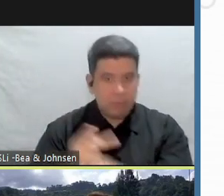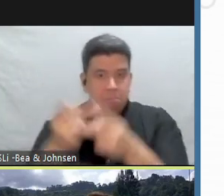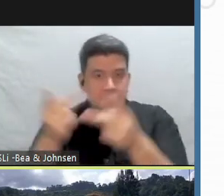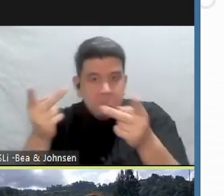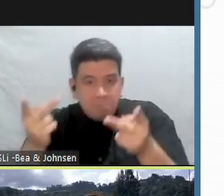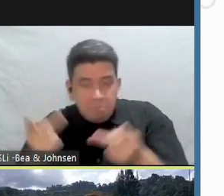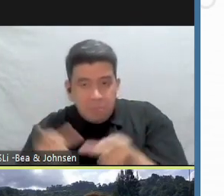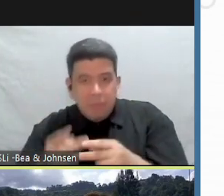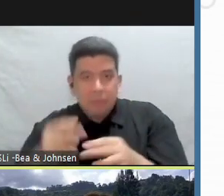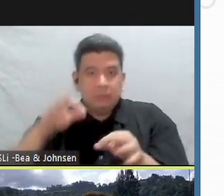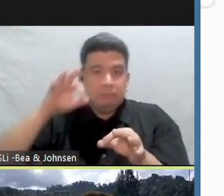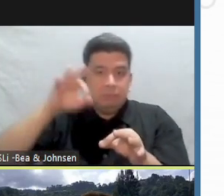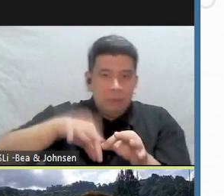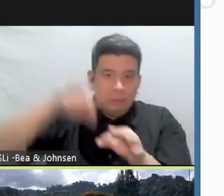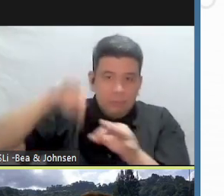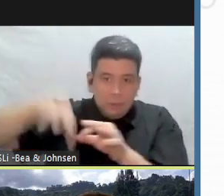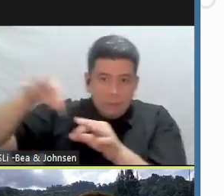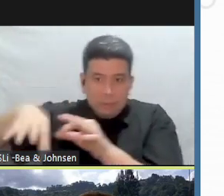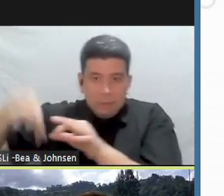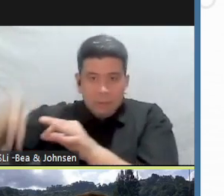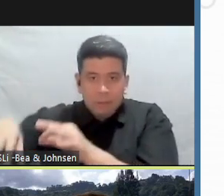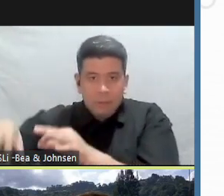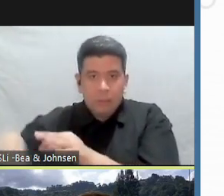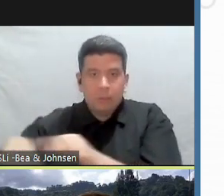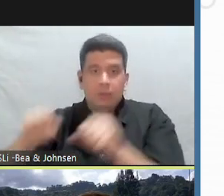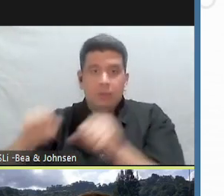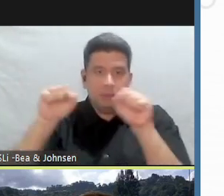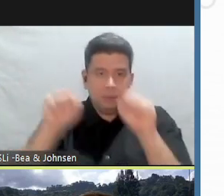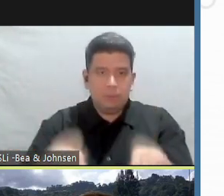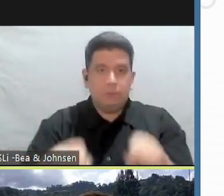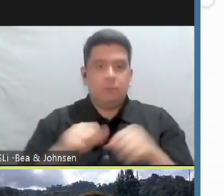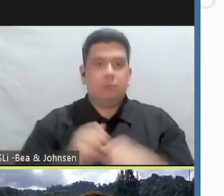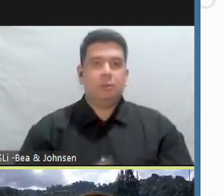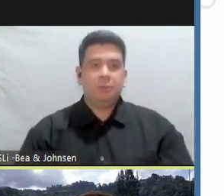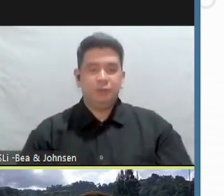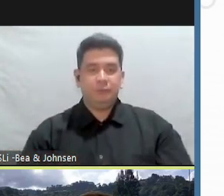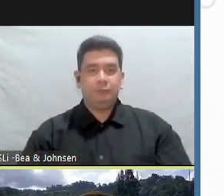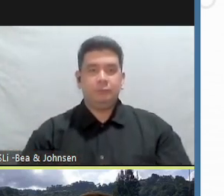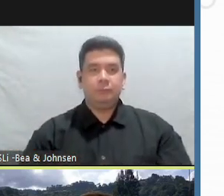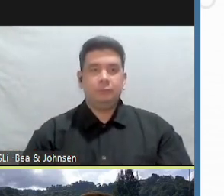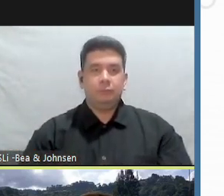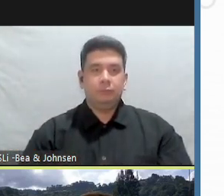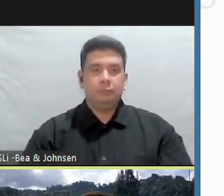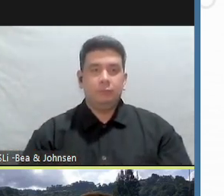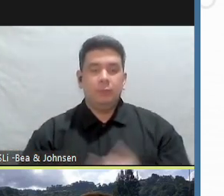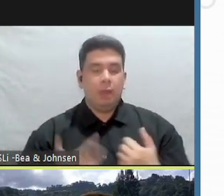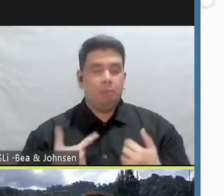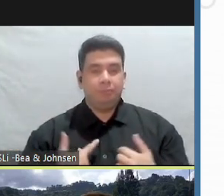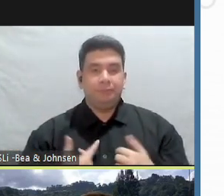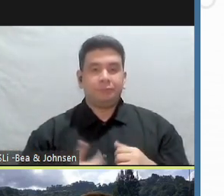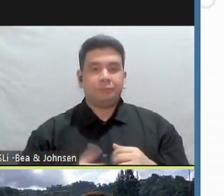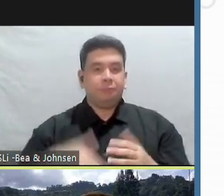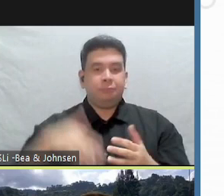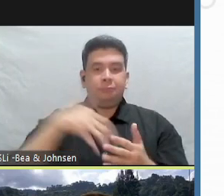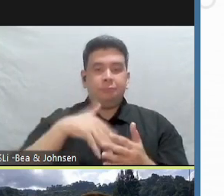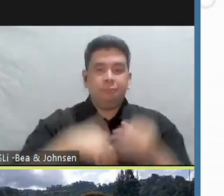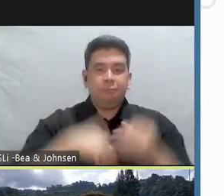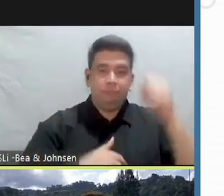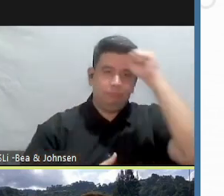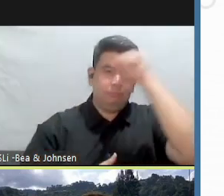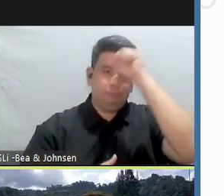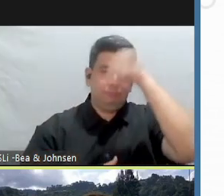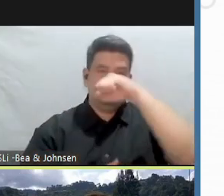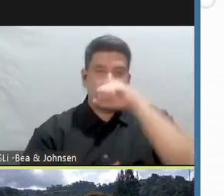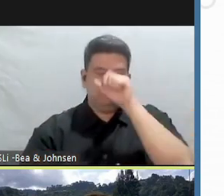yung sa pag-aaral ng mga kasama ko, no, na scholars ng indigenous education, nakitila na yung mga